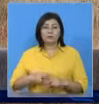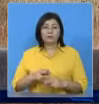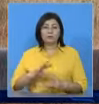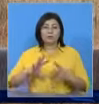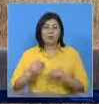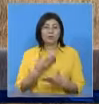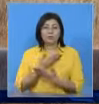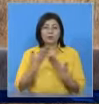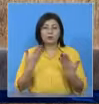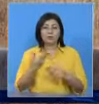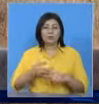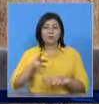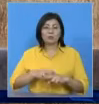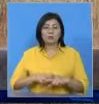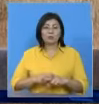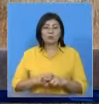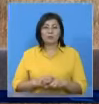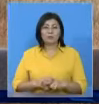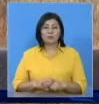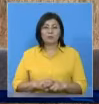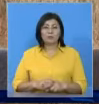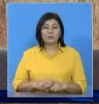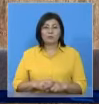тұрмыз. Себебі осындай жаңағы жағдайға